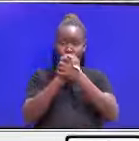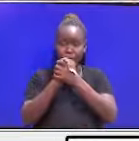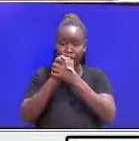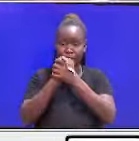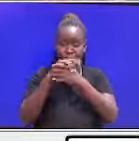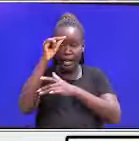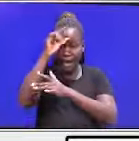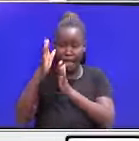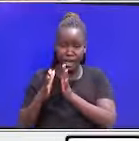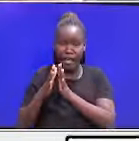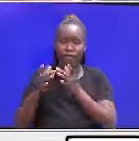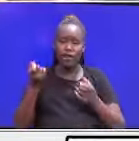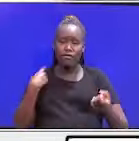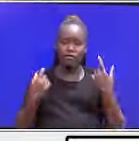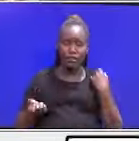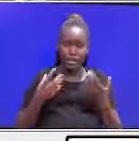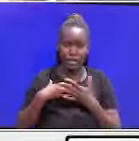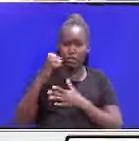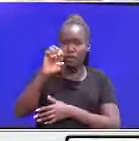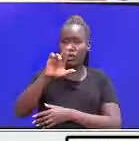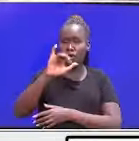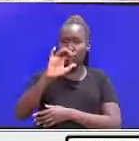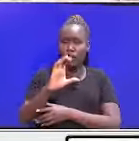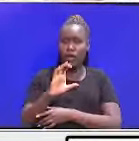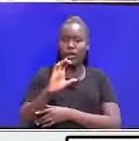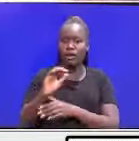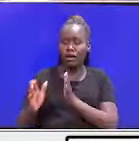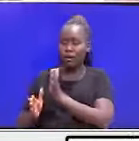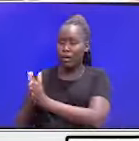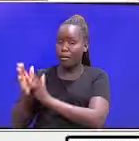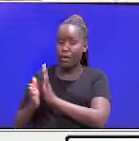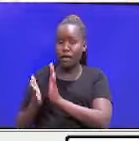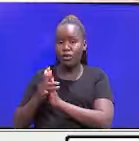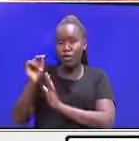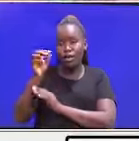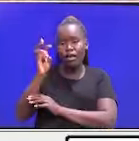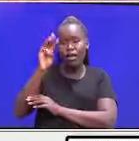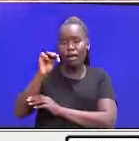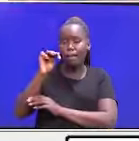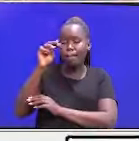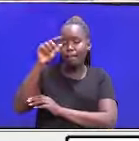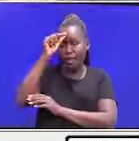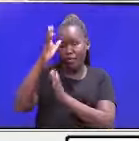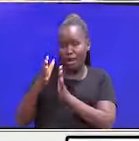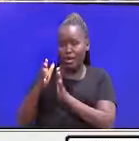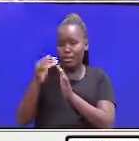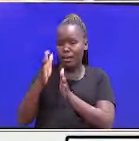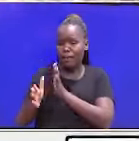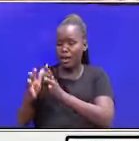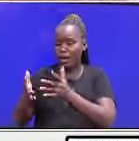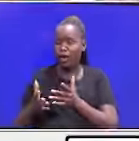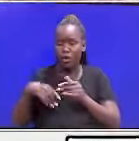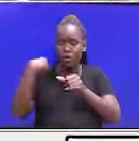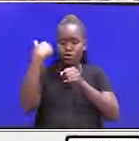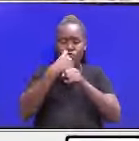Gavana wa Kericho Eric Mutai sasa yuko kikangoni kinachoandaliwa na wabunge wa kaunti ya Kericho kuhusu utendakazi